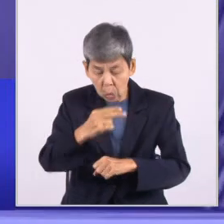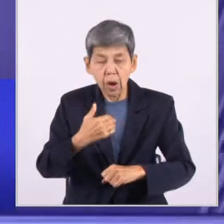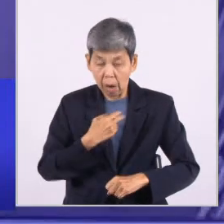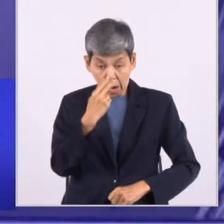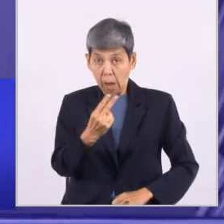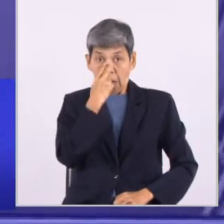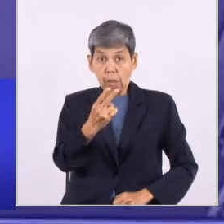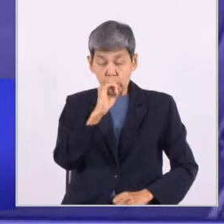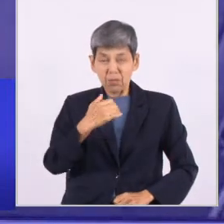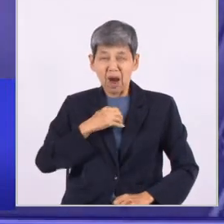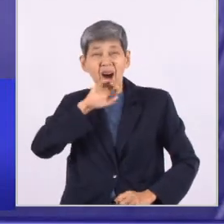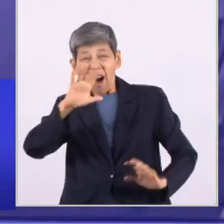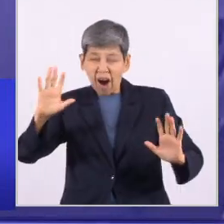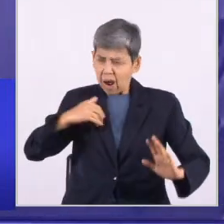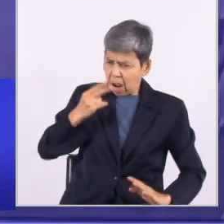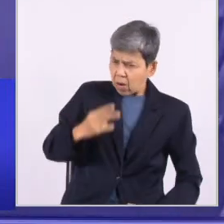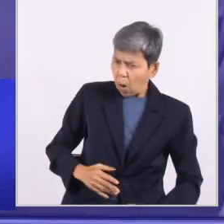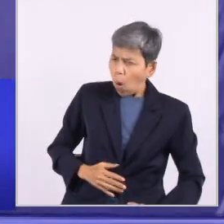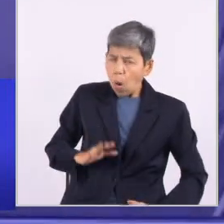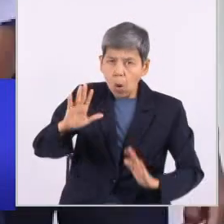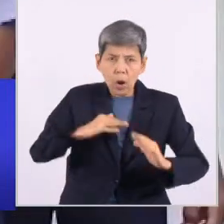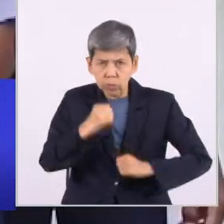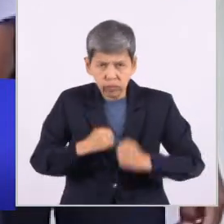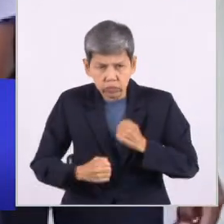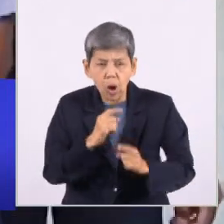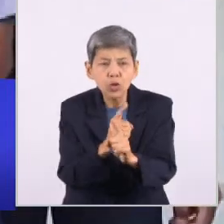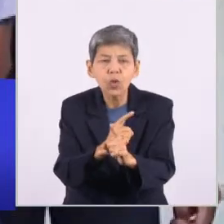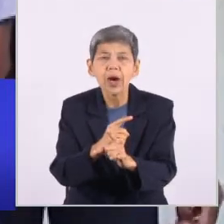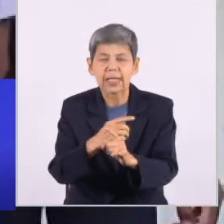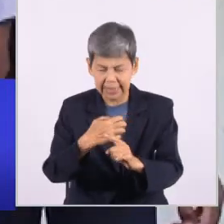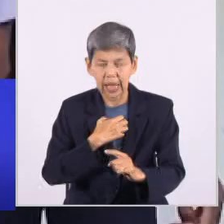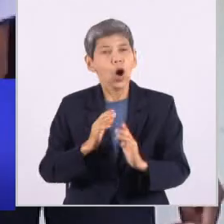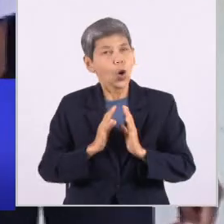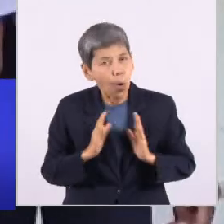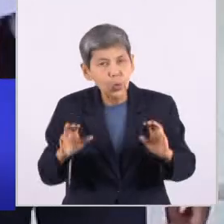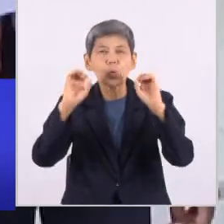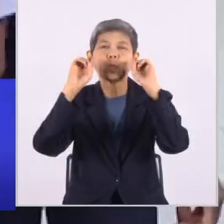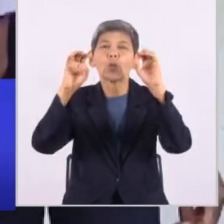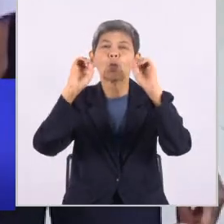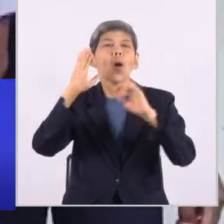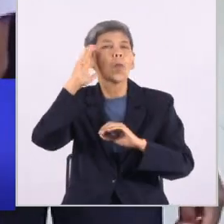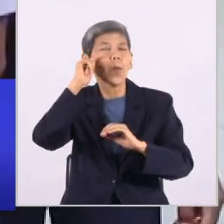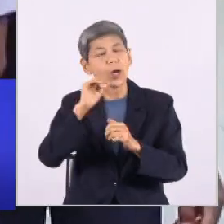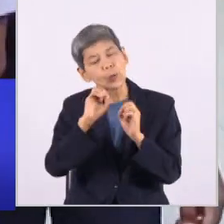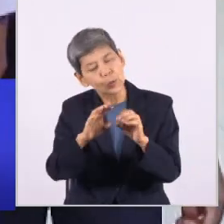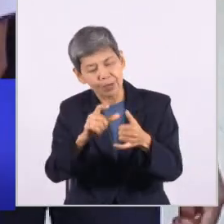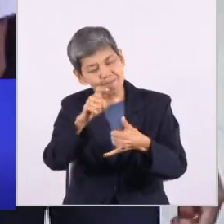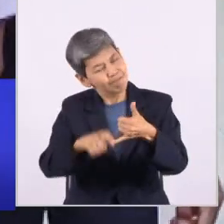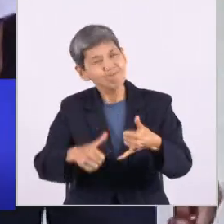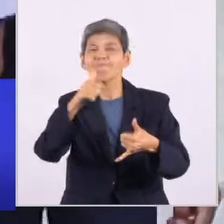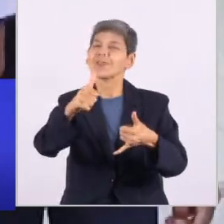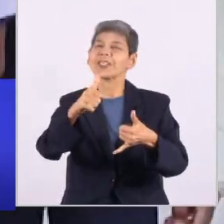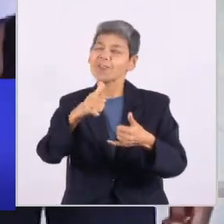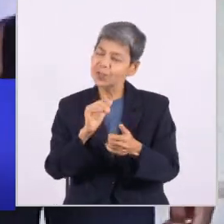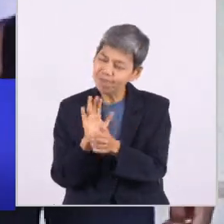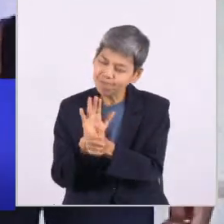หน้าคุณผู้ชมมีคนร้องขอความช่วยเหลือก็ไม่ได้นิ่งนอนใจเบื้องต้นเห็นว่าอยากขอบคุณอาจารย์ผู้สอนและพ่อแม่ที่สั่งสอนให้คอยช่วยเหลือผู้ที่อ่อนแอ